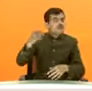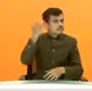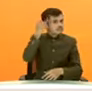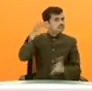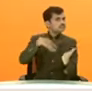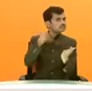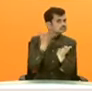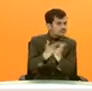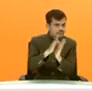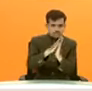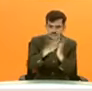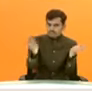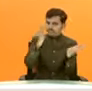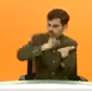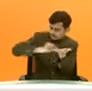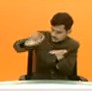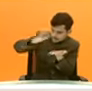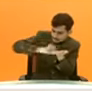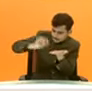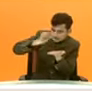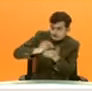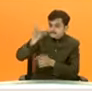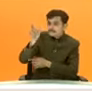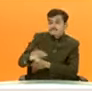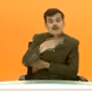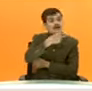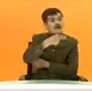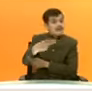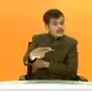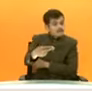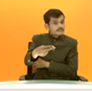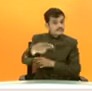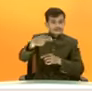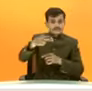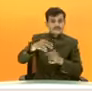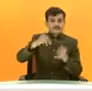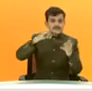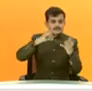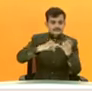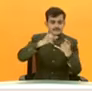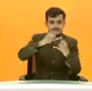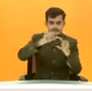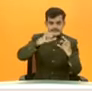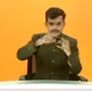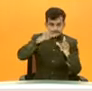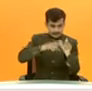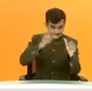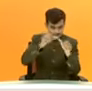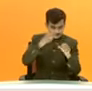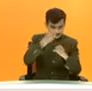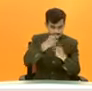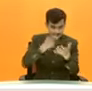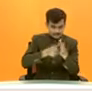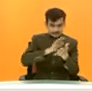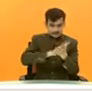ये किताब हर युवा को पढ़नी चाहिए। भाइयों बहनों, अप्रैल में